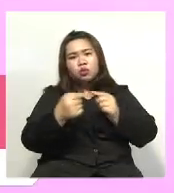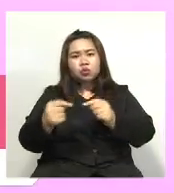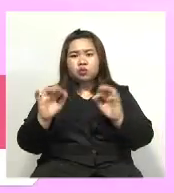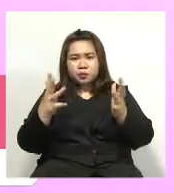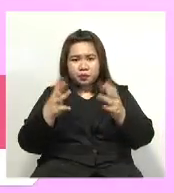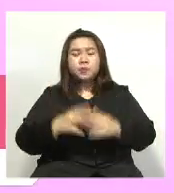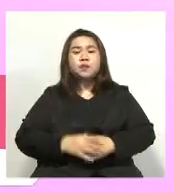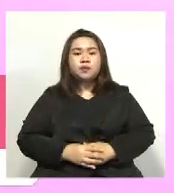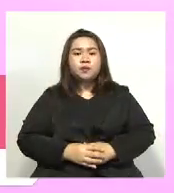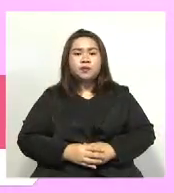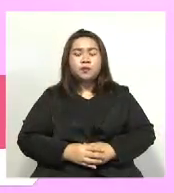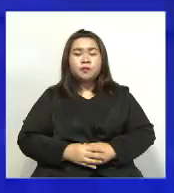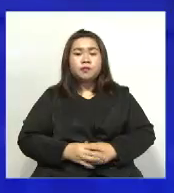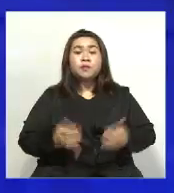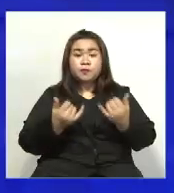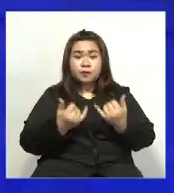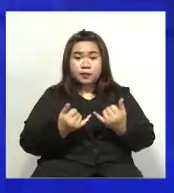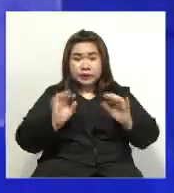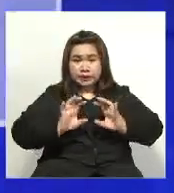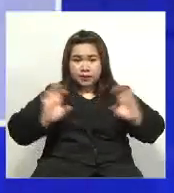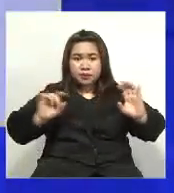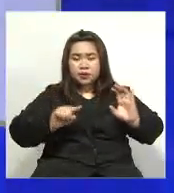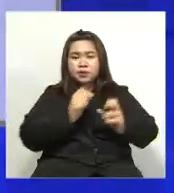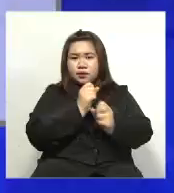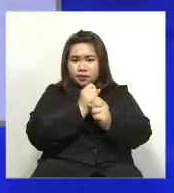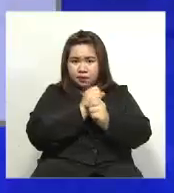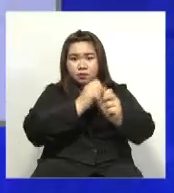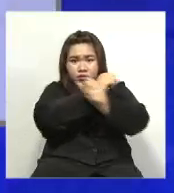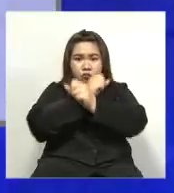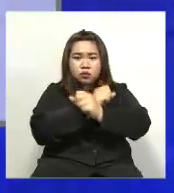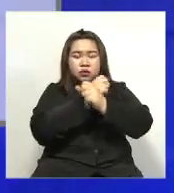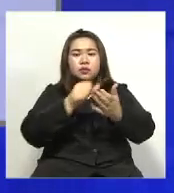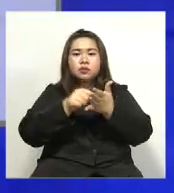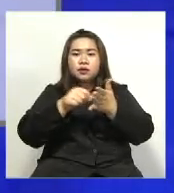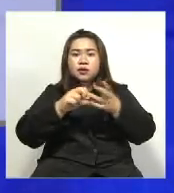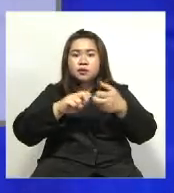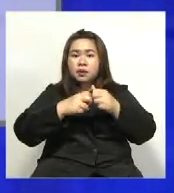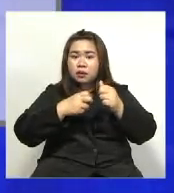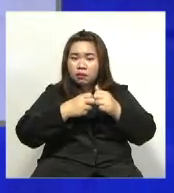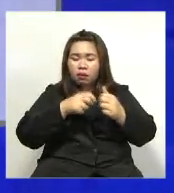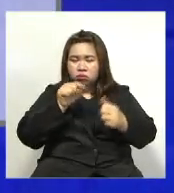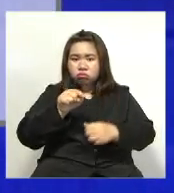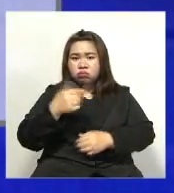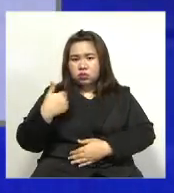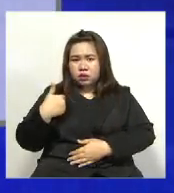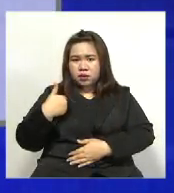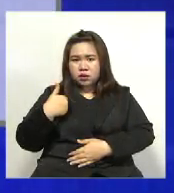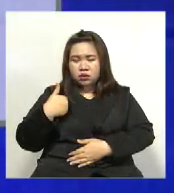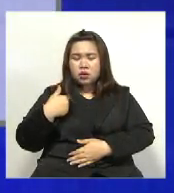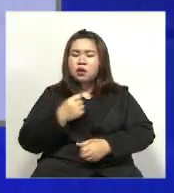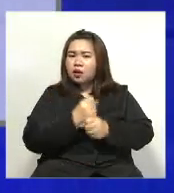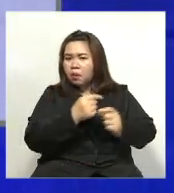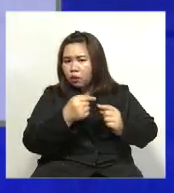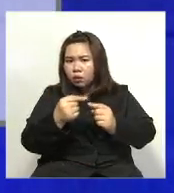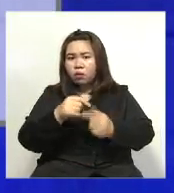ษย์ตามมานะครับดังนั้นรัฐบาลได้ดำเนินการป้องกันแก้ไขปัญหาการค้ามนุษย์อย่างต่อเนื่องมีนโยบายให้แรงงานต่